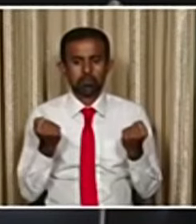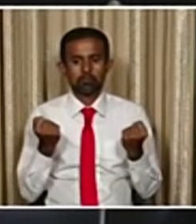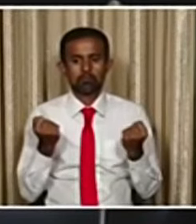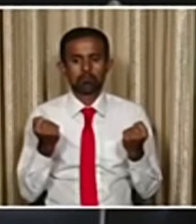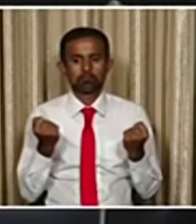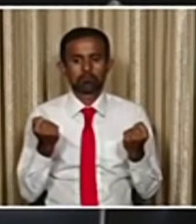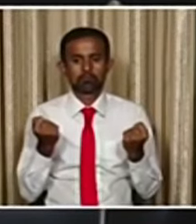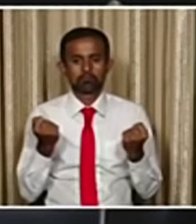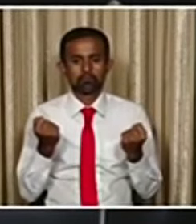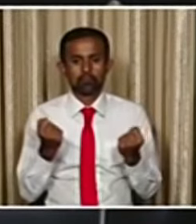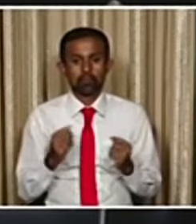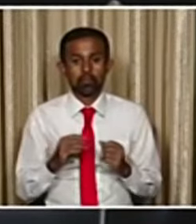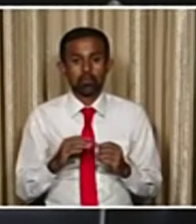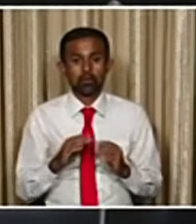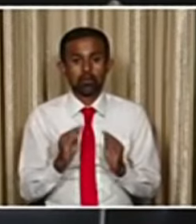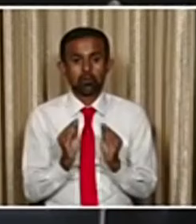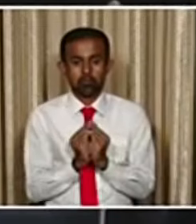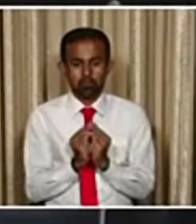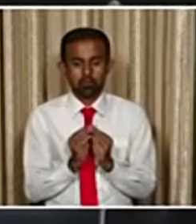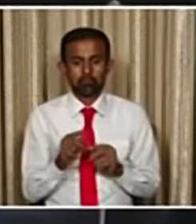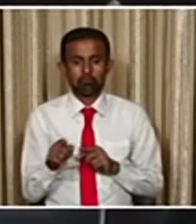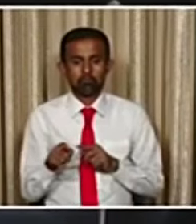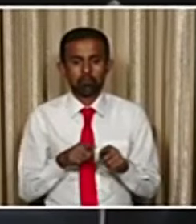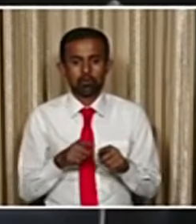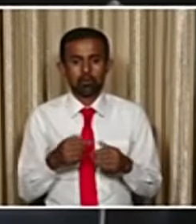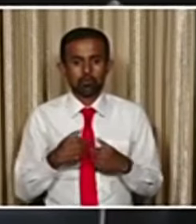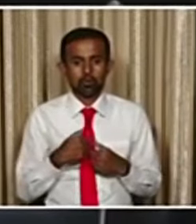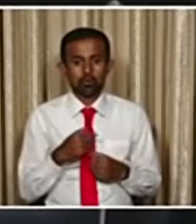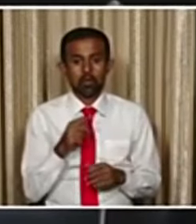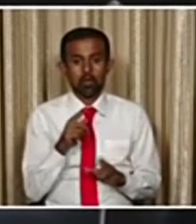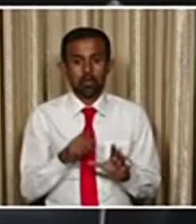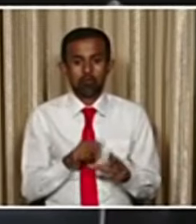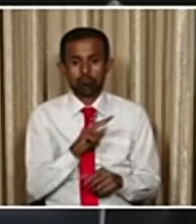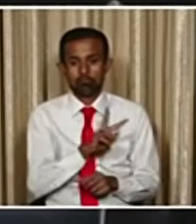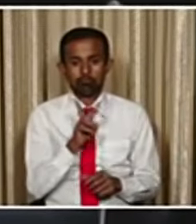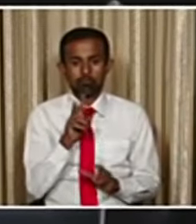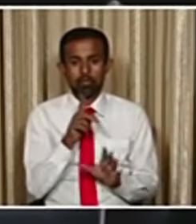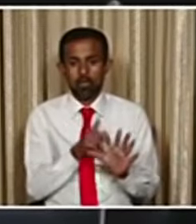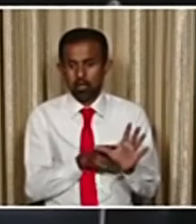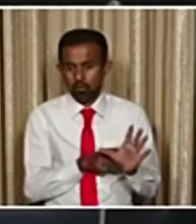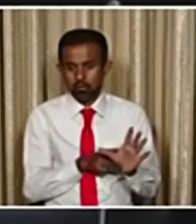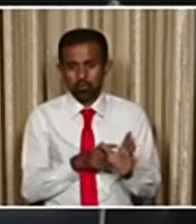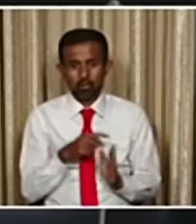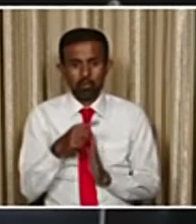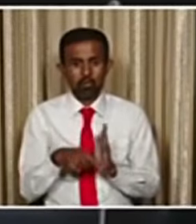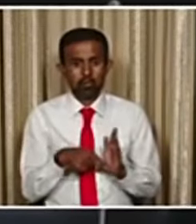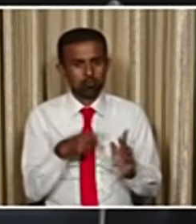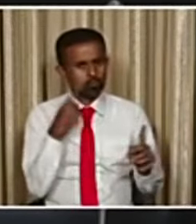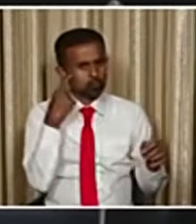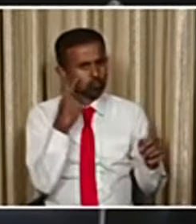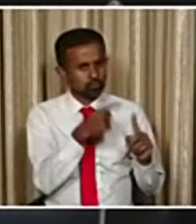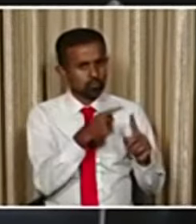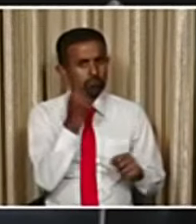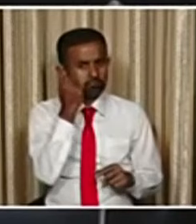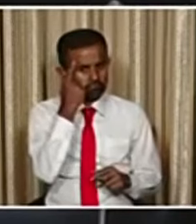දෙනවා. පොදු ජන එක්සත් පෙරමුණ හැටියට අපි 22 වර්ෂයේදී රටගෙන ඉදලා